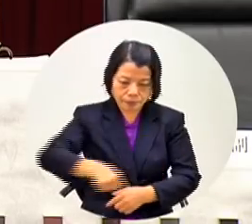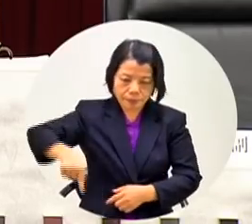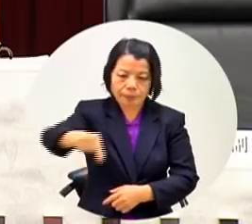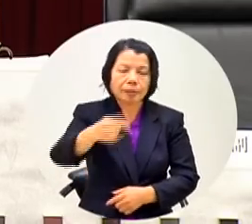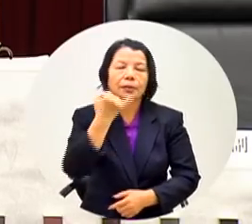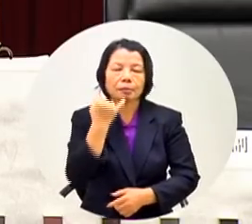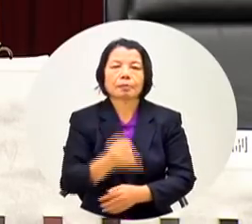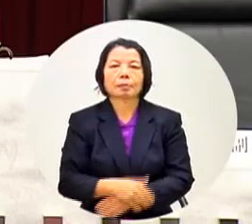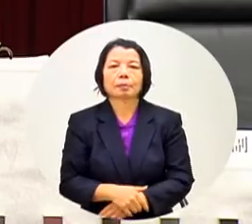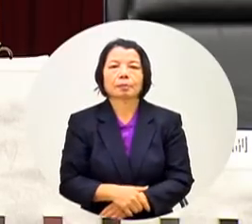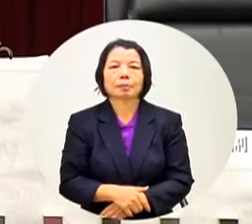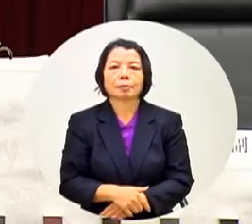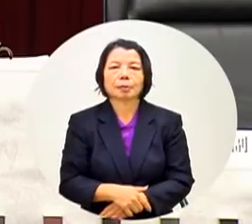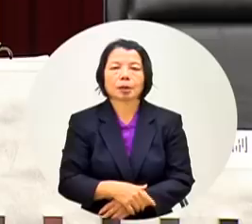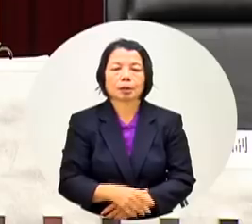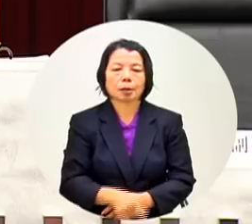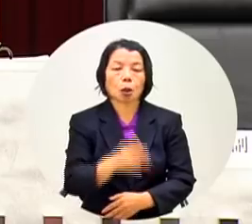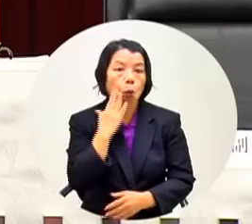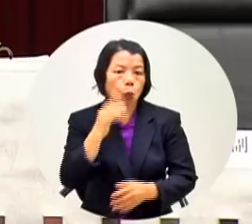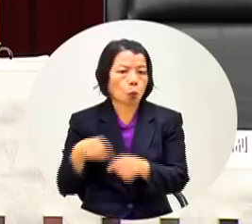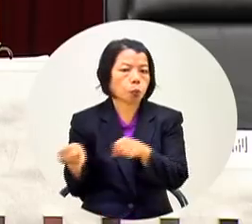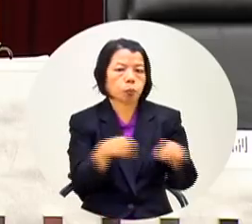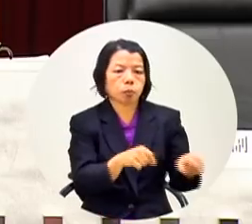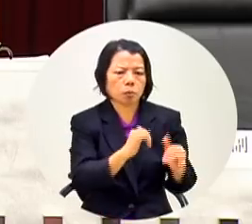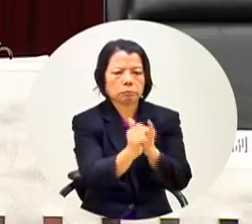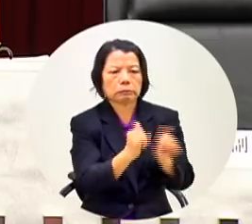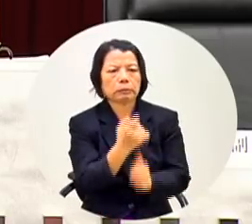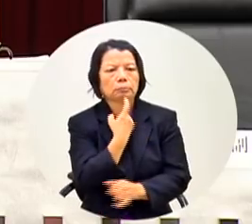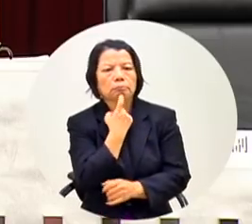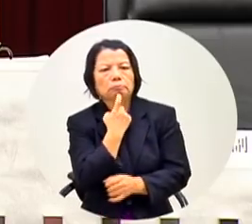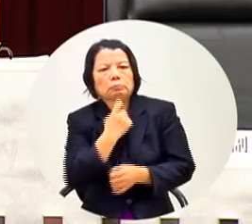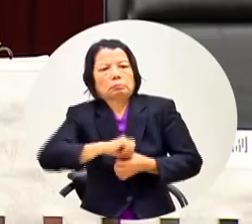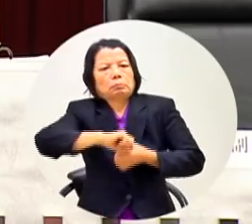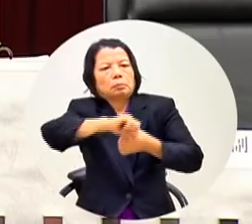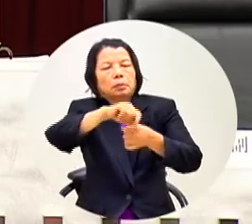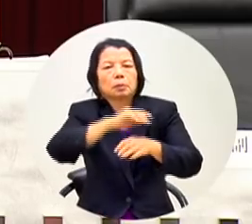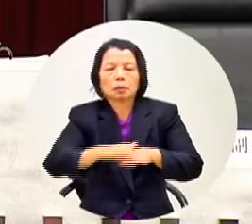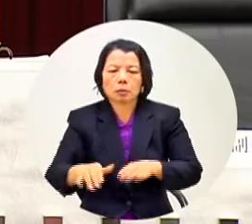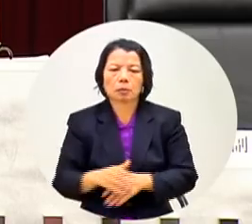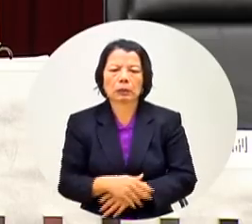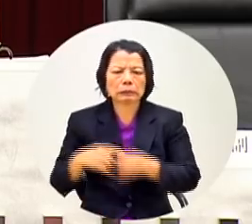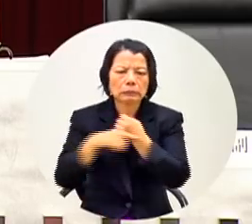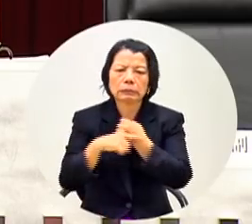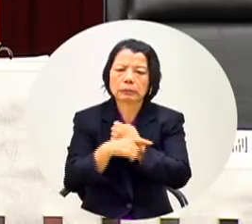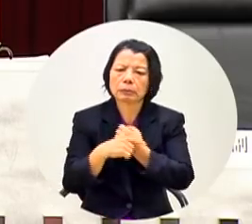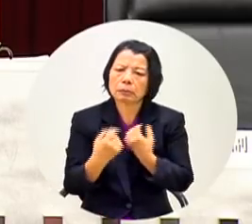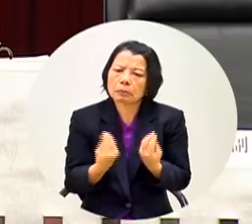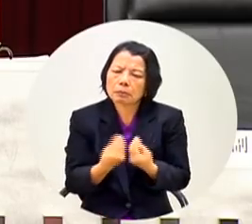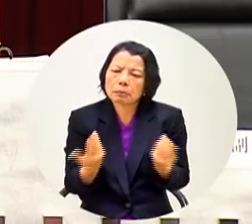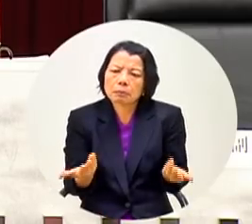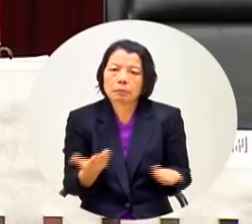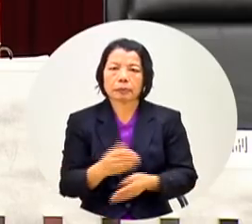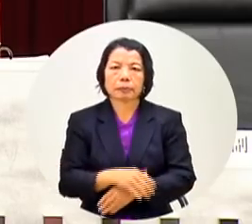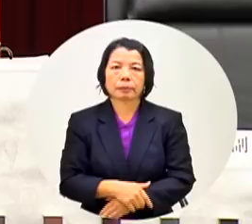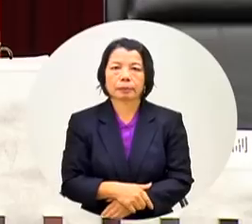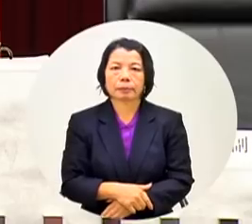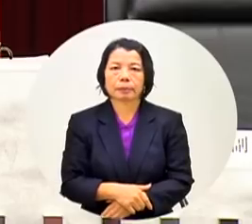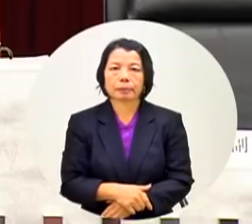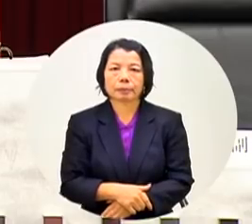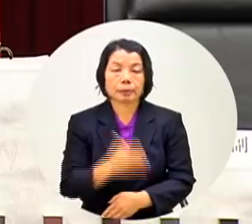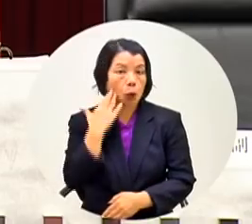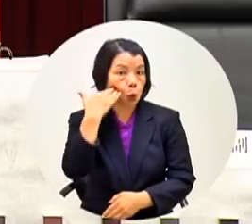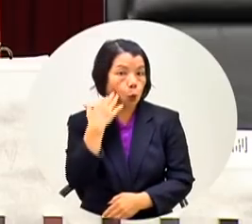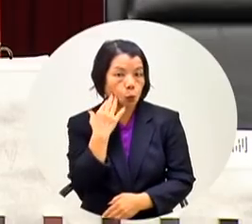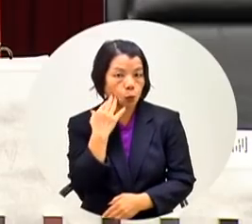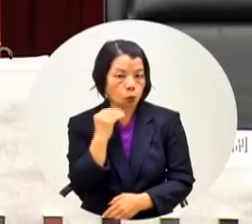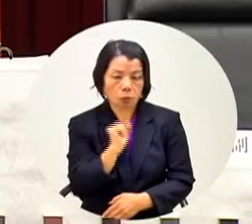多。啊，你真正你敢想补？那想无补，我讲该断就断，无啥